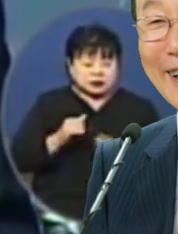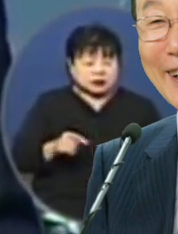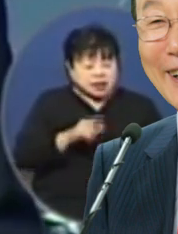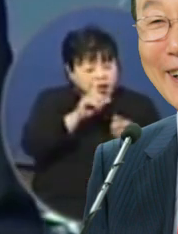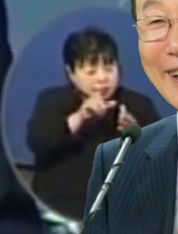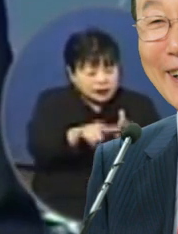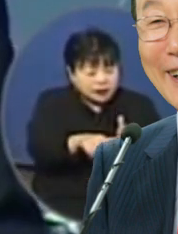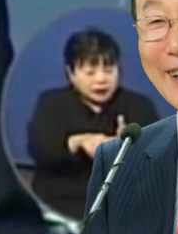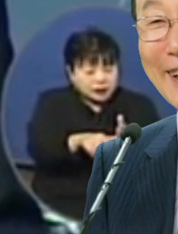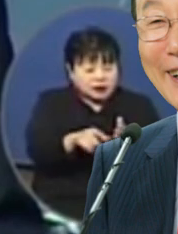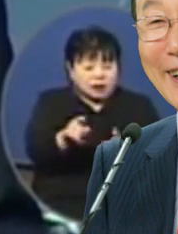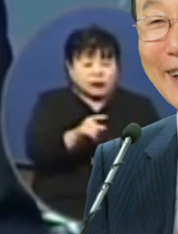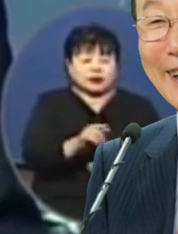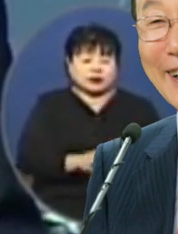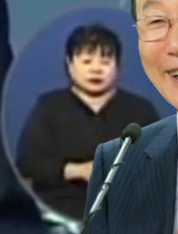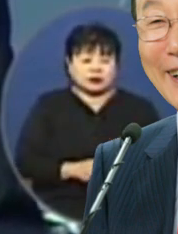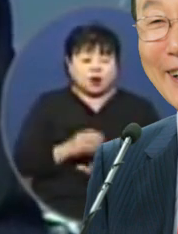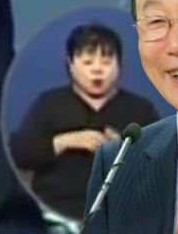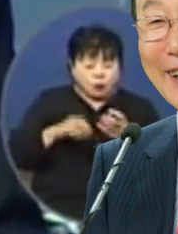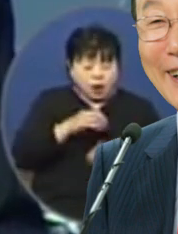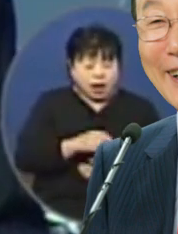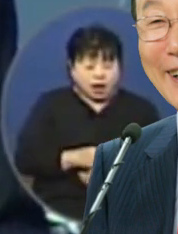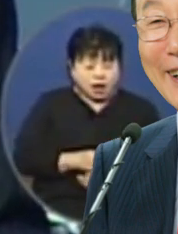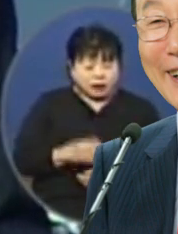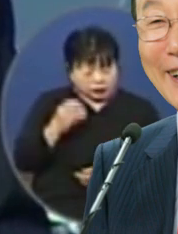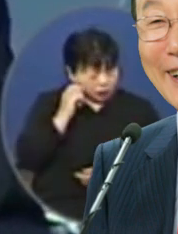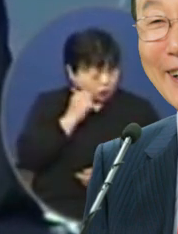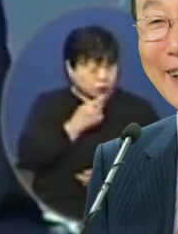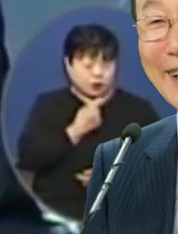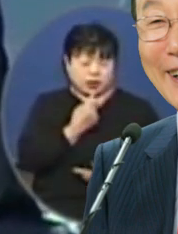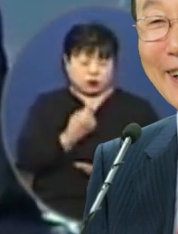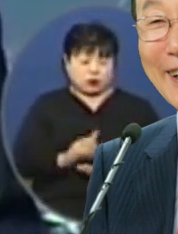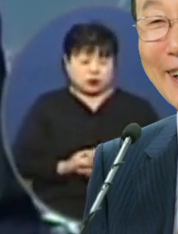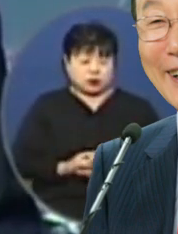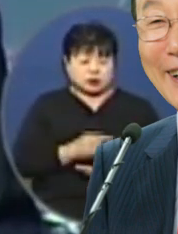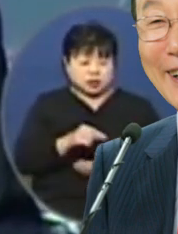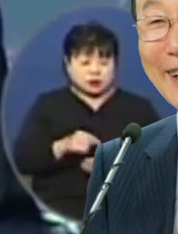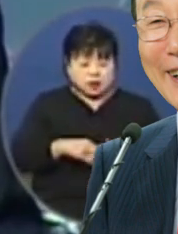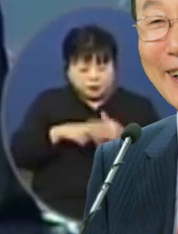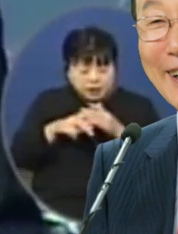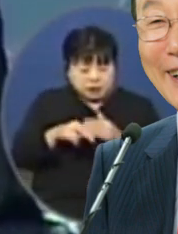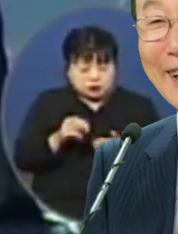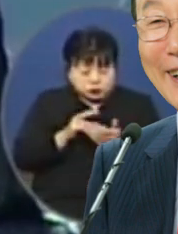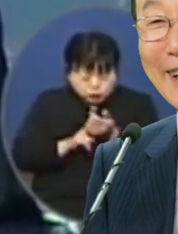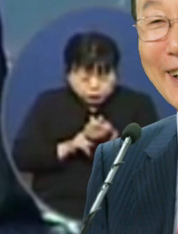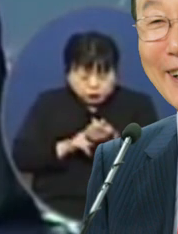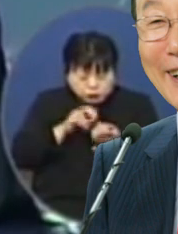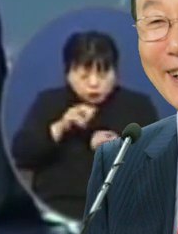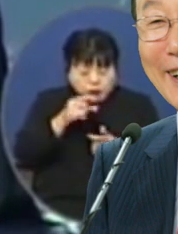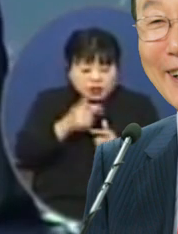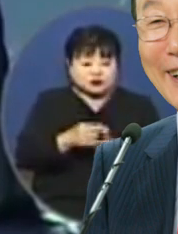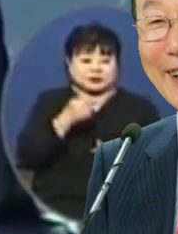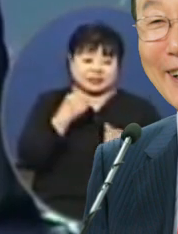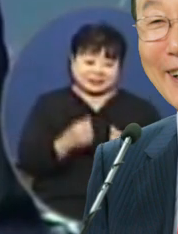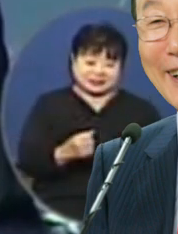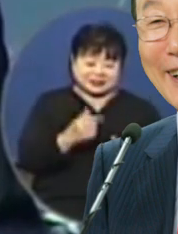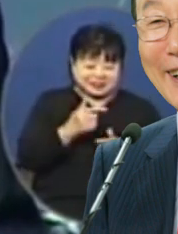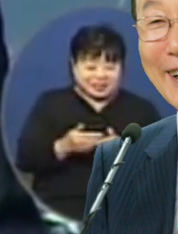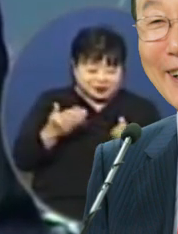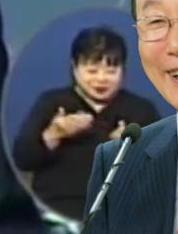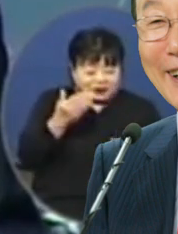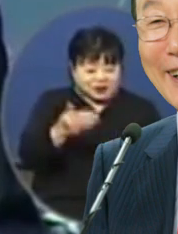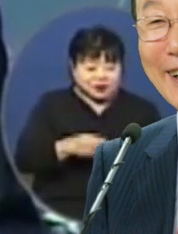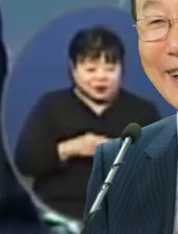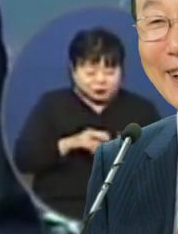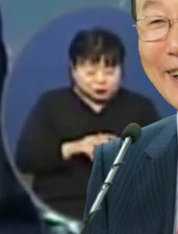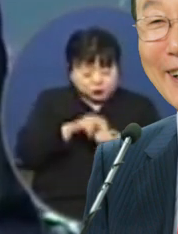살아가면서 어떠한 환란과 시련이 다가와도 그 가운데 피할 수 있는 예수님이 계신 것입니다. 예수님은 여러분